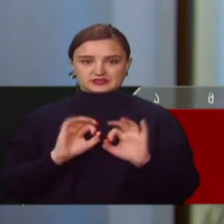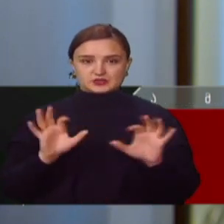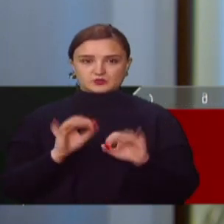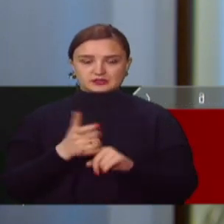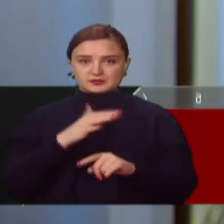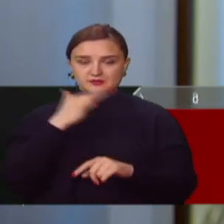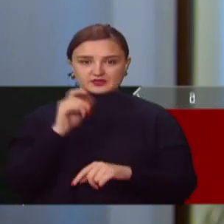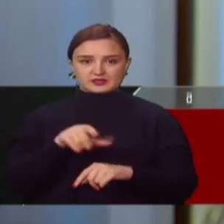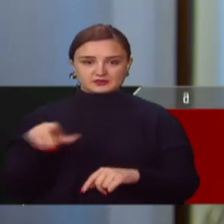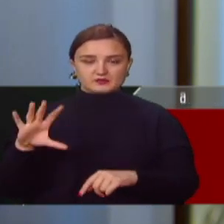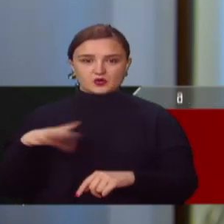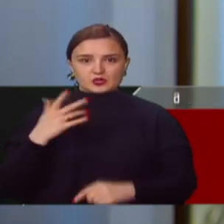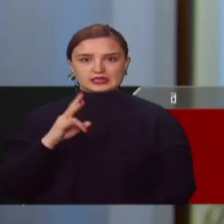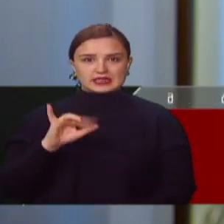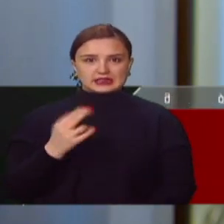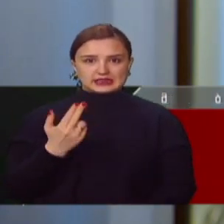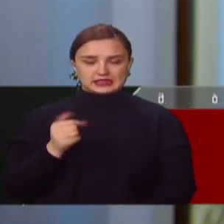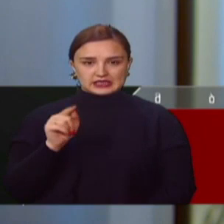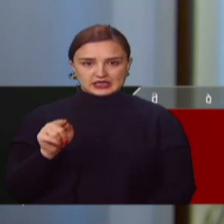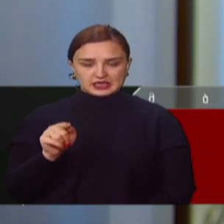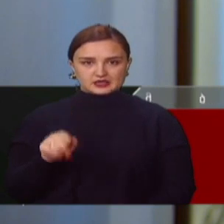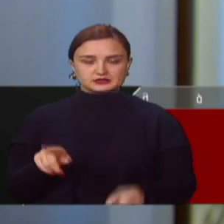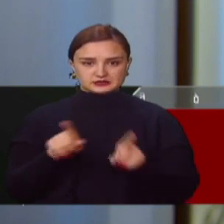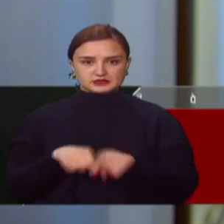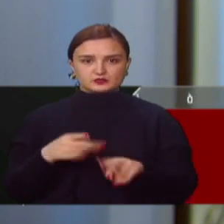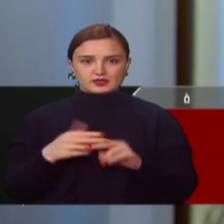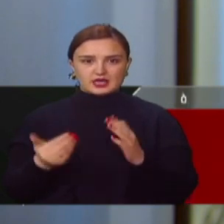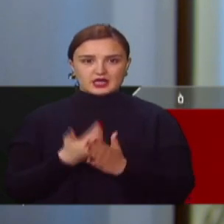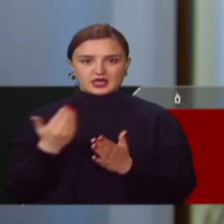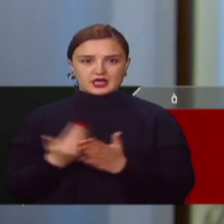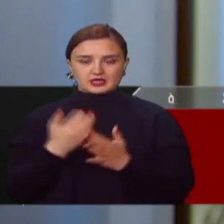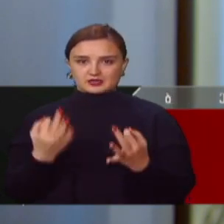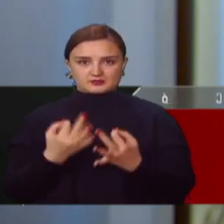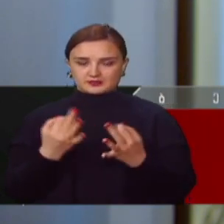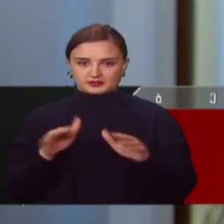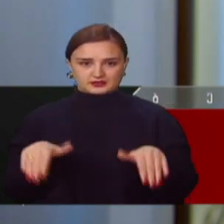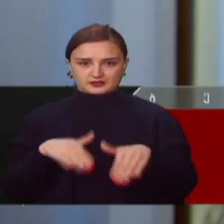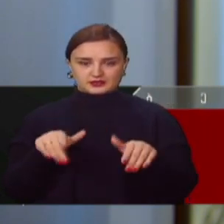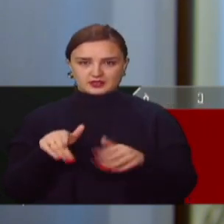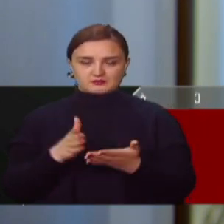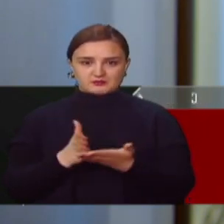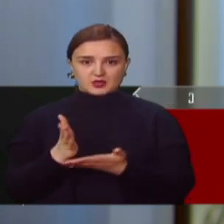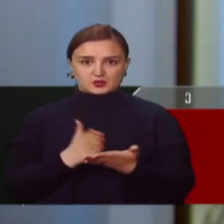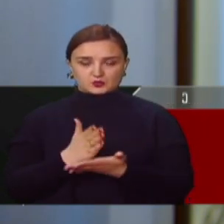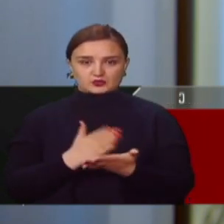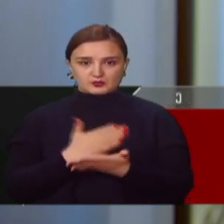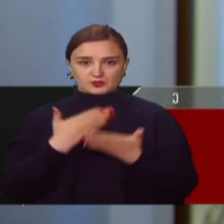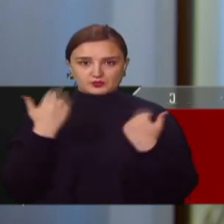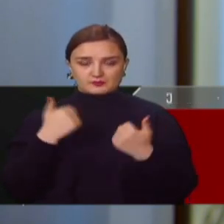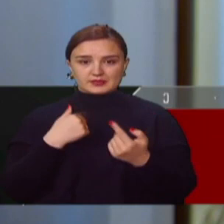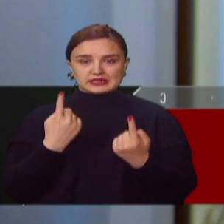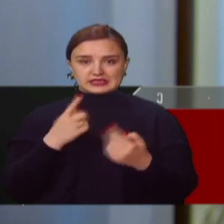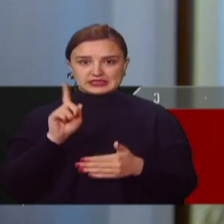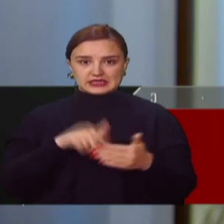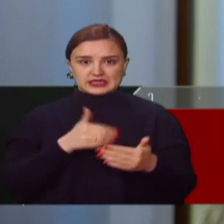ძალიან ბევრ ადამიანთან, მქონდა ნიკასთანაც, ამიტომ ესე ახალი ამწუთას არაფერი არ არის, ამ მიმართულებით არ არის, მაგრამ დიდი იმედი მაქვს, რომ